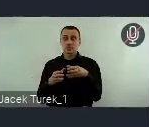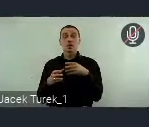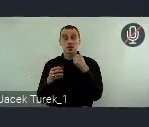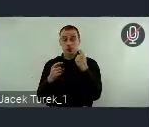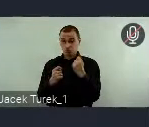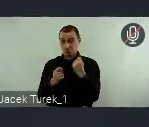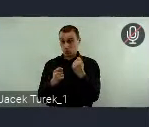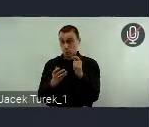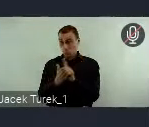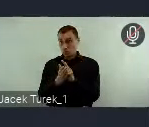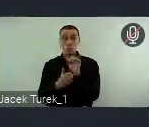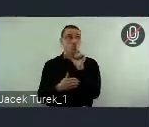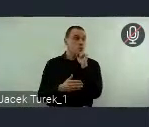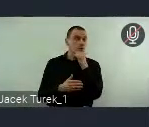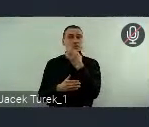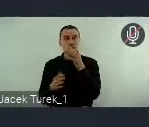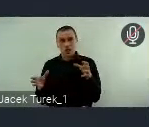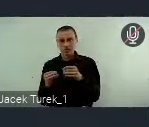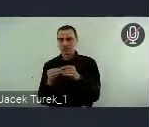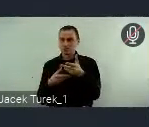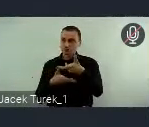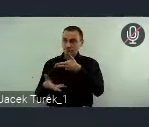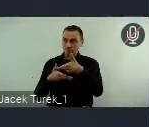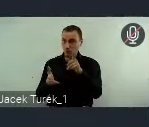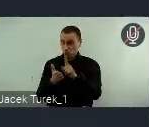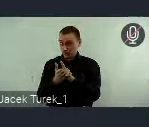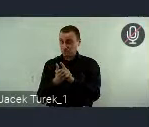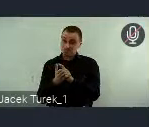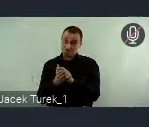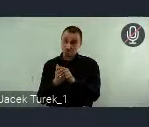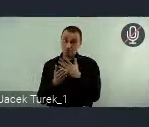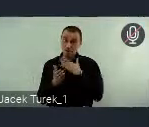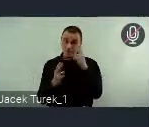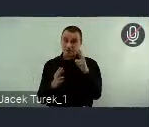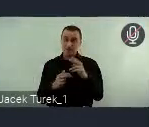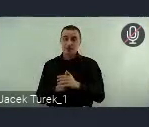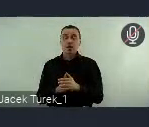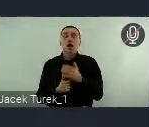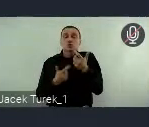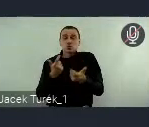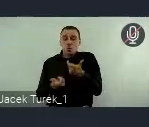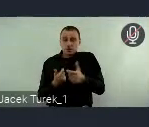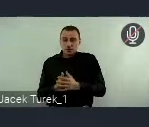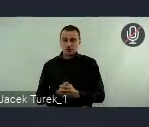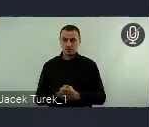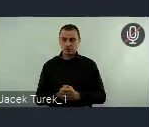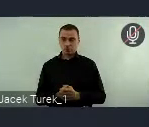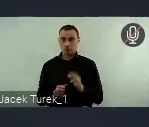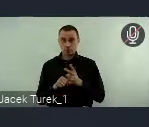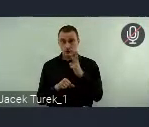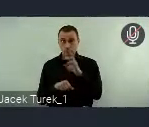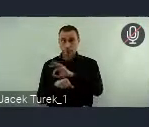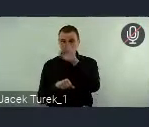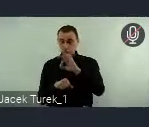Społecznej między młodymi i starszymi udawała chcesz ale na co można zwrócić uwagę na Po pierwsze dostępność architektoniczna świetlicy